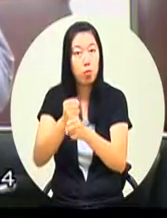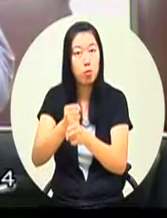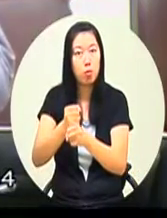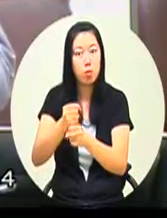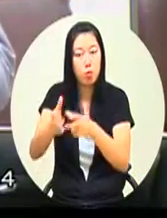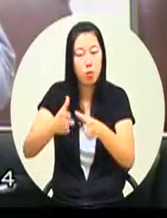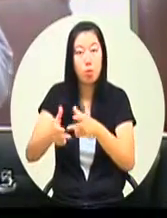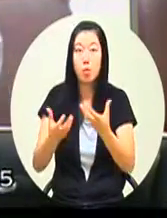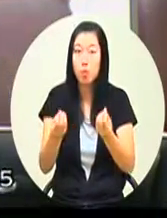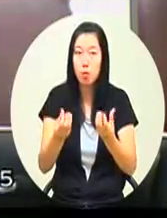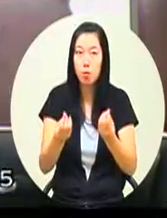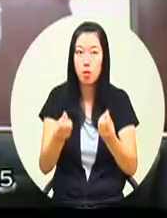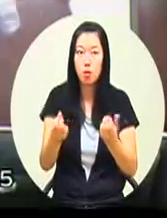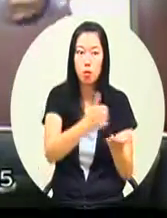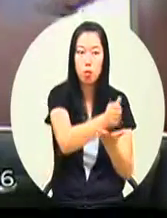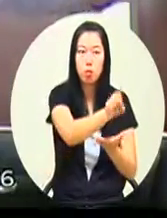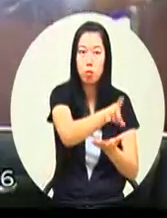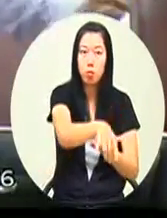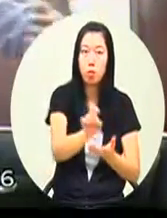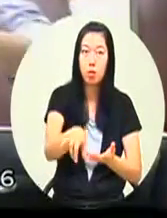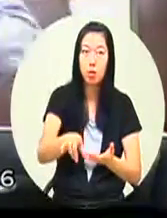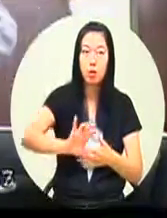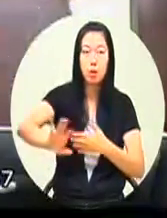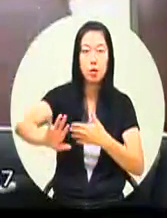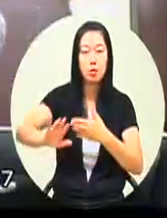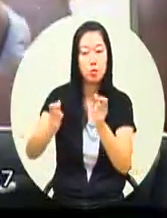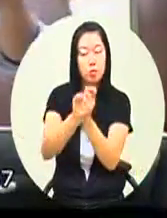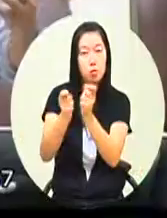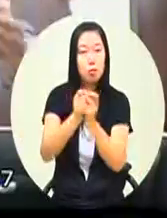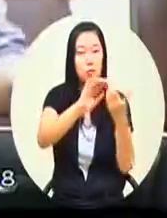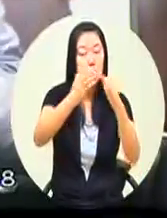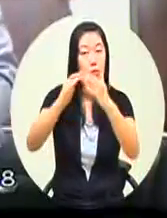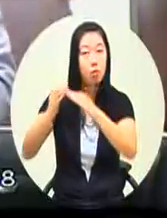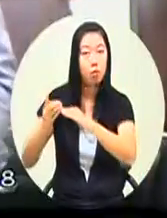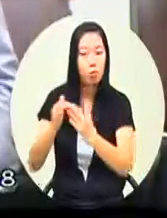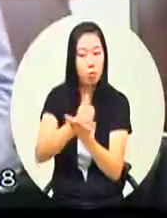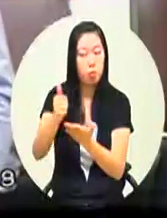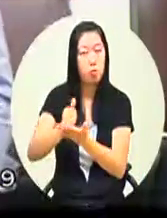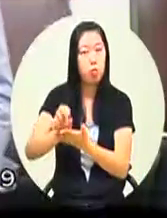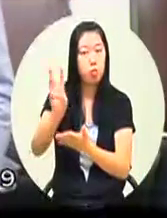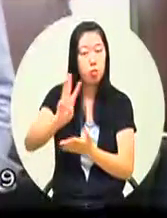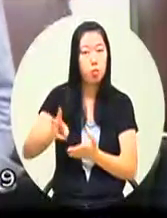里？啊，是给并这附近的居民并这用水，这